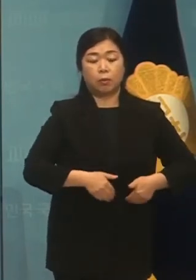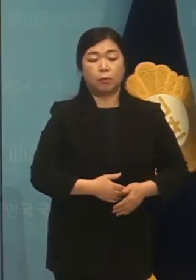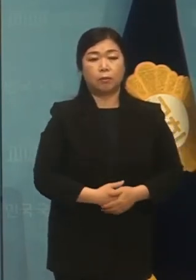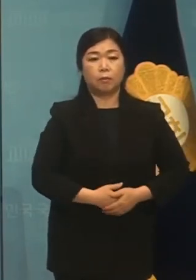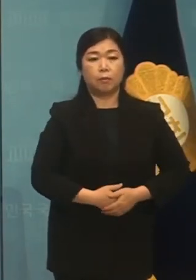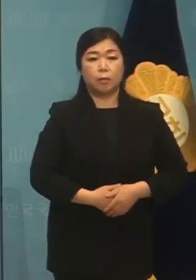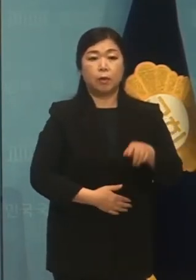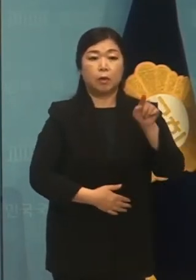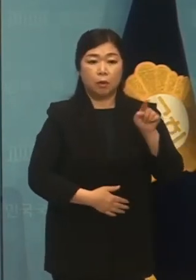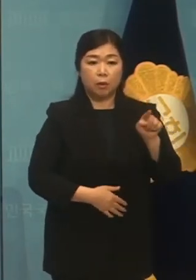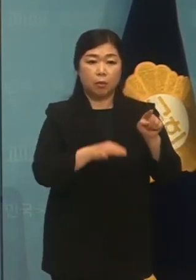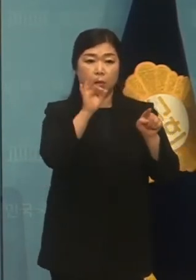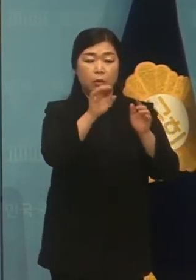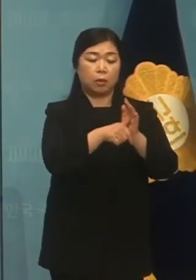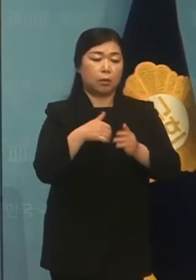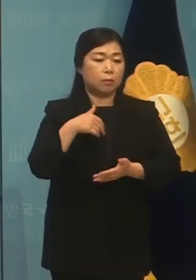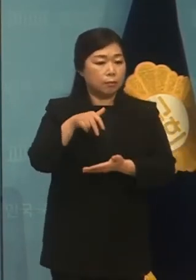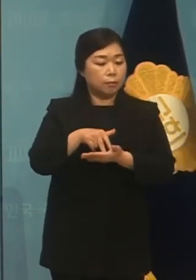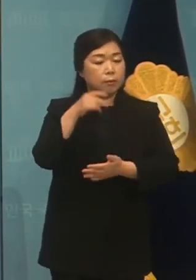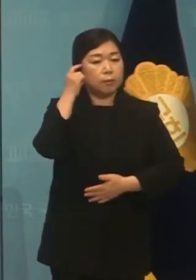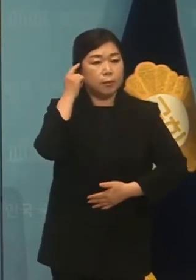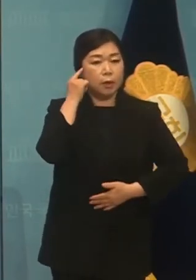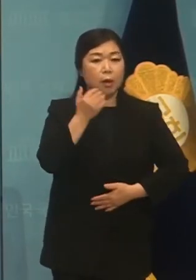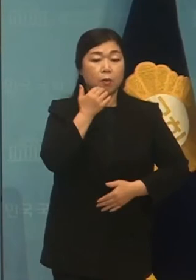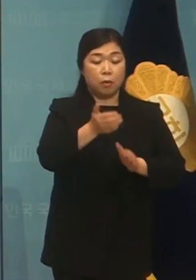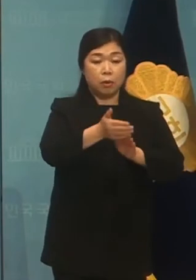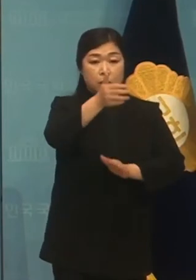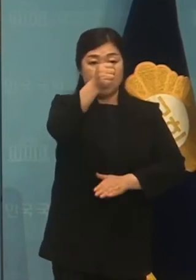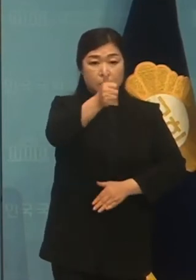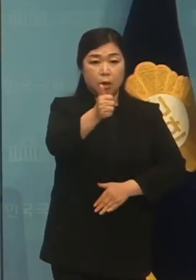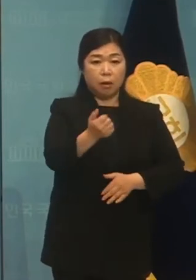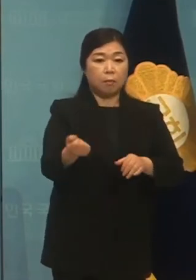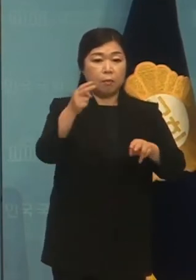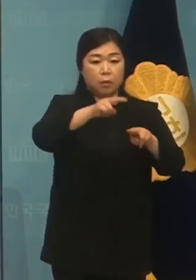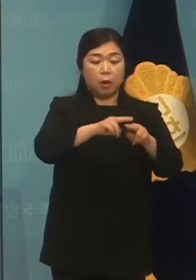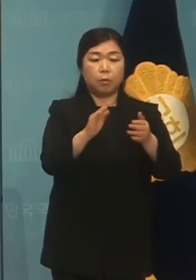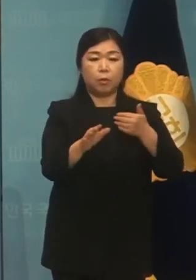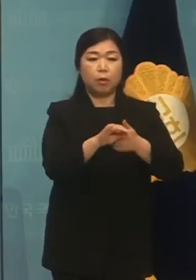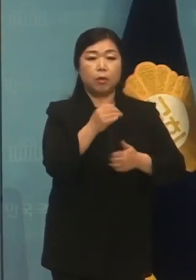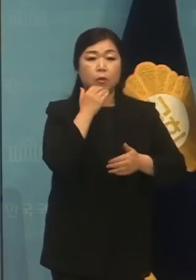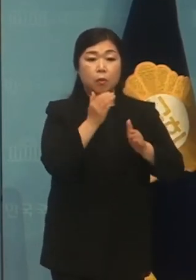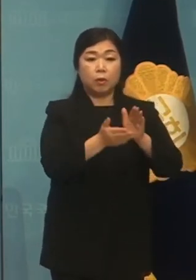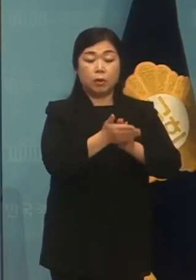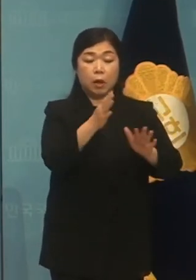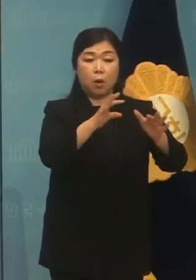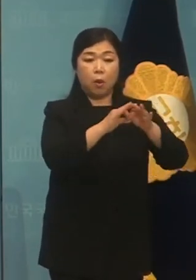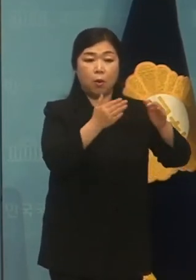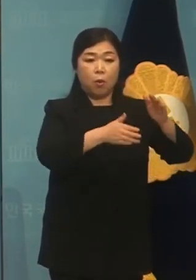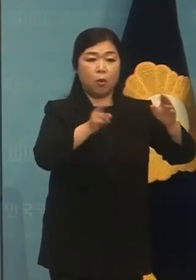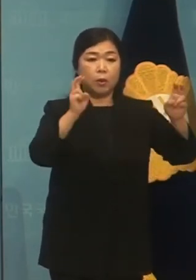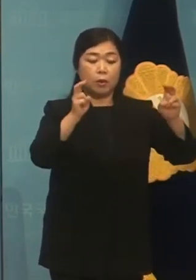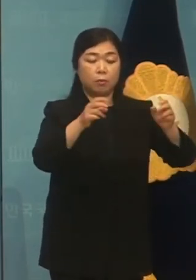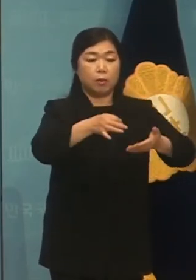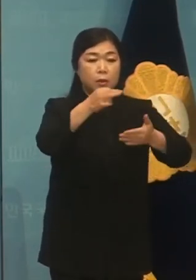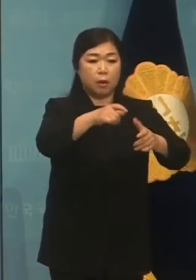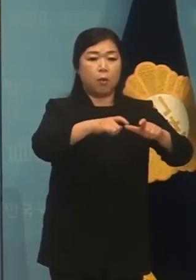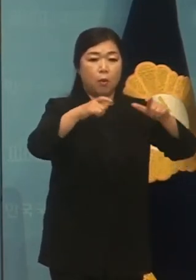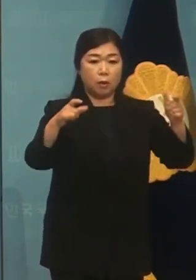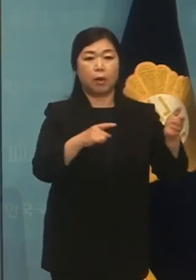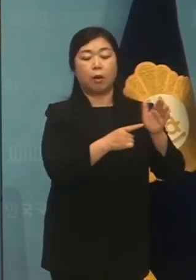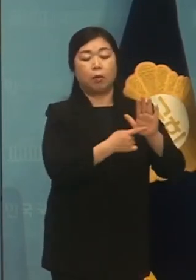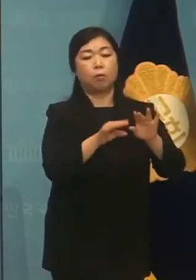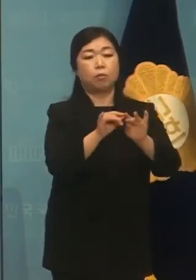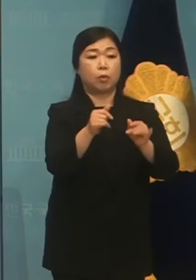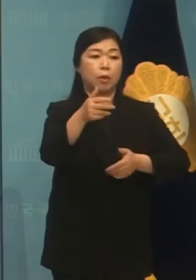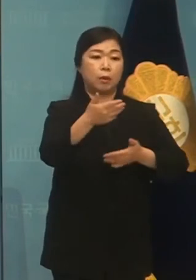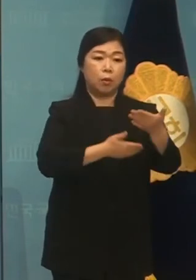여기에서 저는 서울시장이 되면 서울시와 관련 공기업의 재산 공개를 확대하고